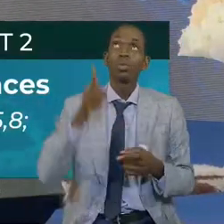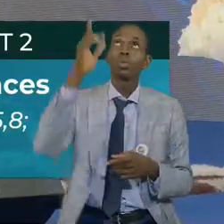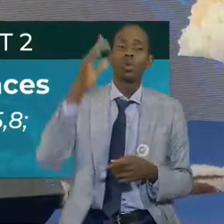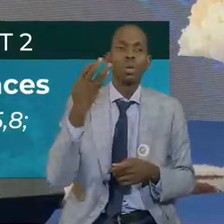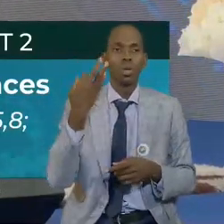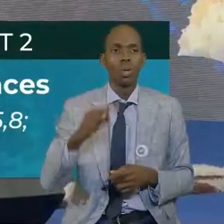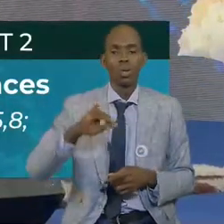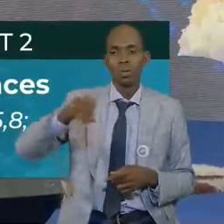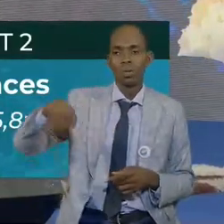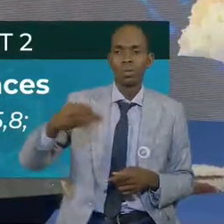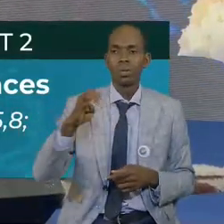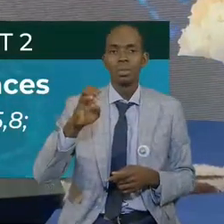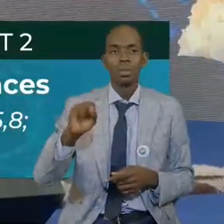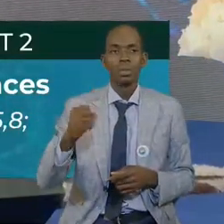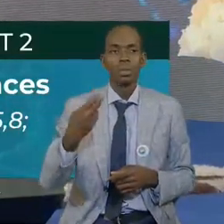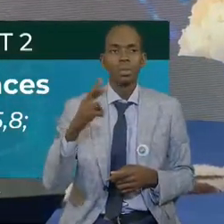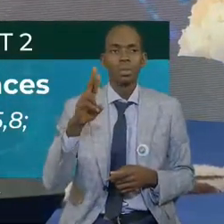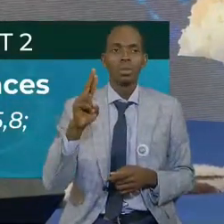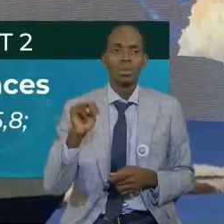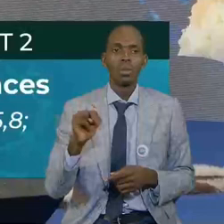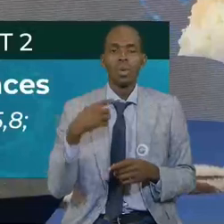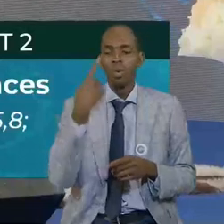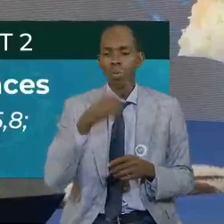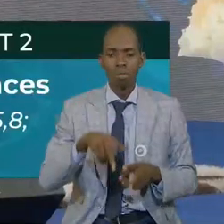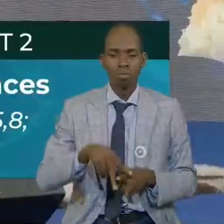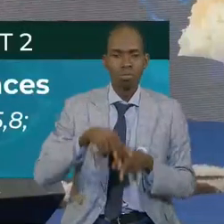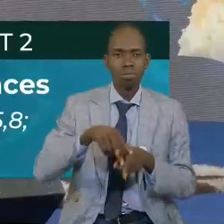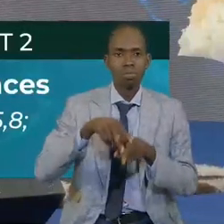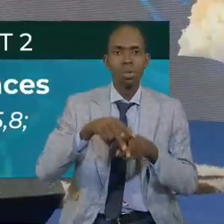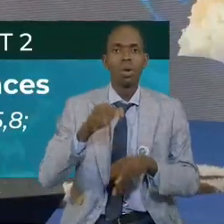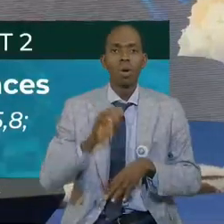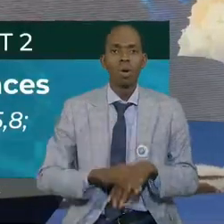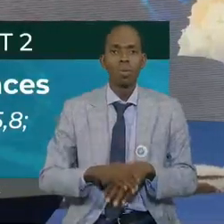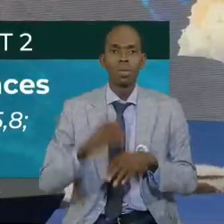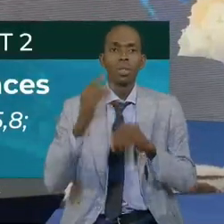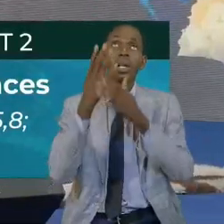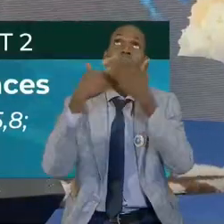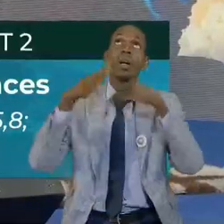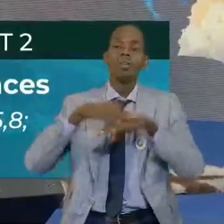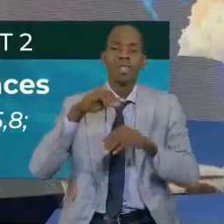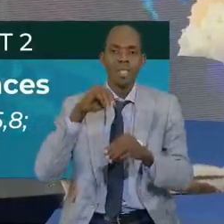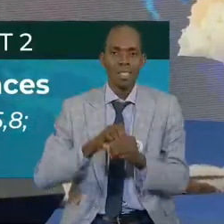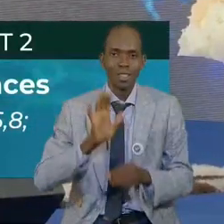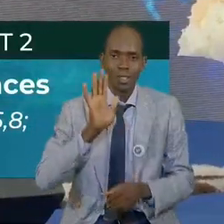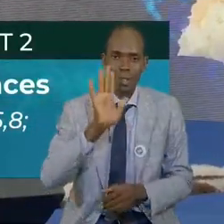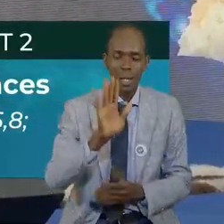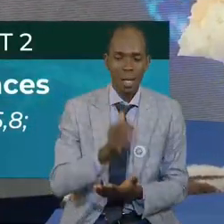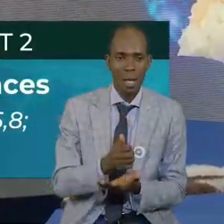Who rideth upon the heaven in thy help. Il est porté sur les cieux pour venir à ton